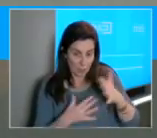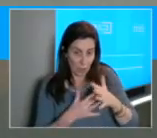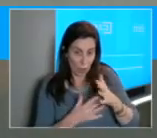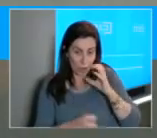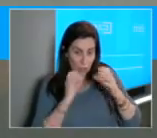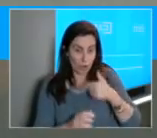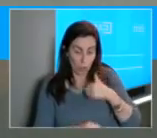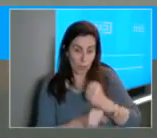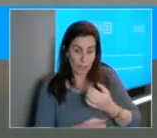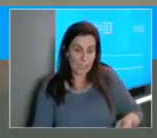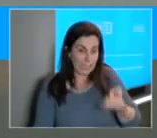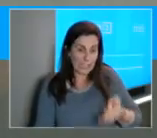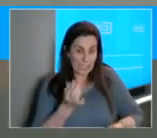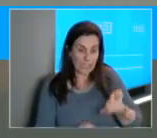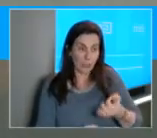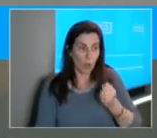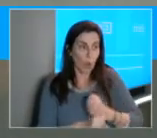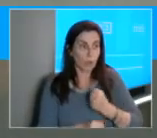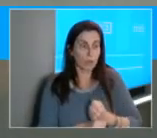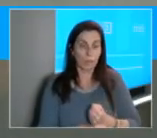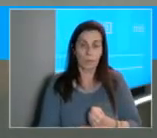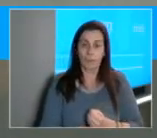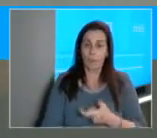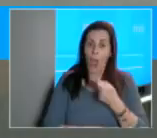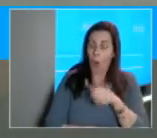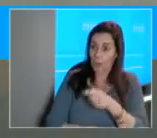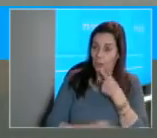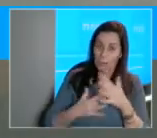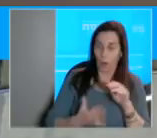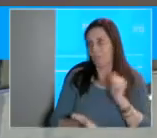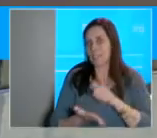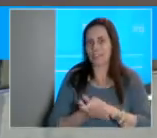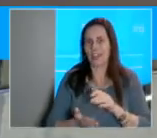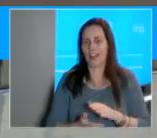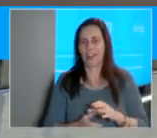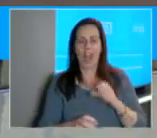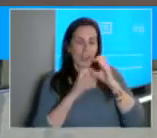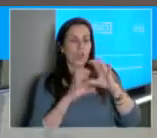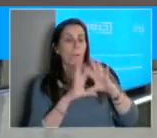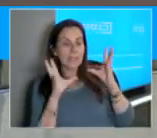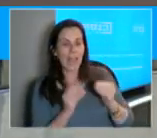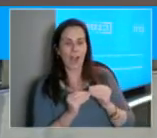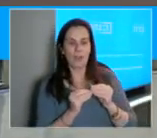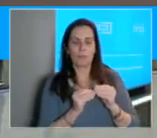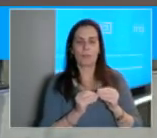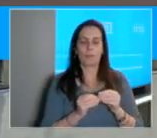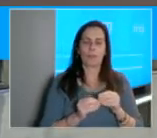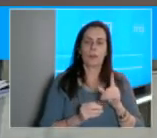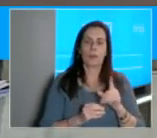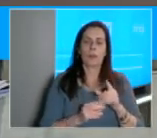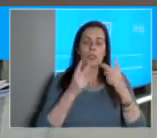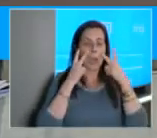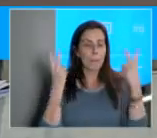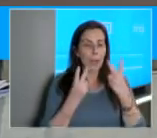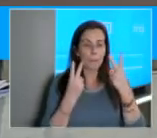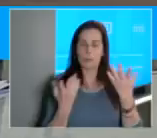עלינו, זה שמייצרים מכל רצף, על ערוץ הכנסת למתוח ביקורת, חלילה. לא עלינו, על התקשורת. אני חושב שאין ספק